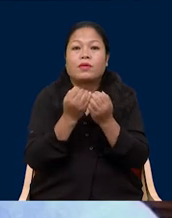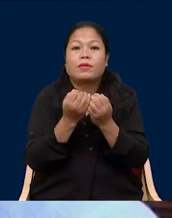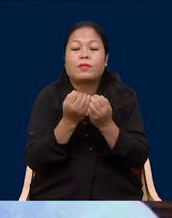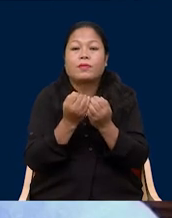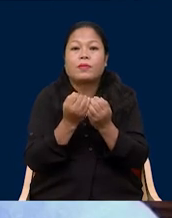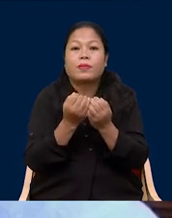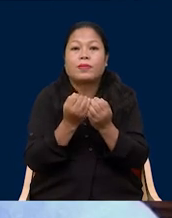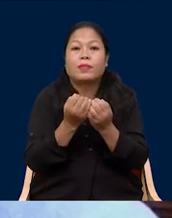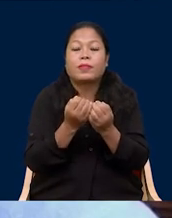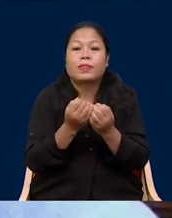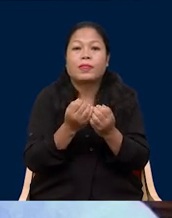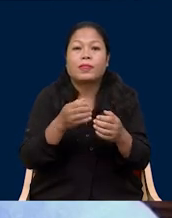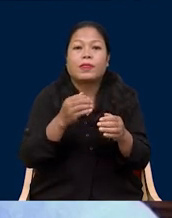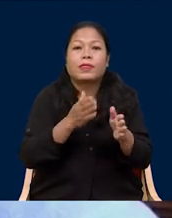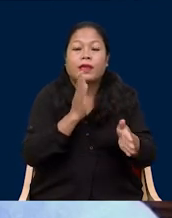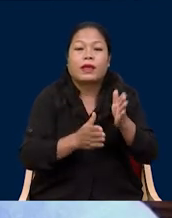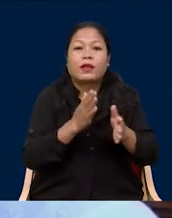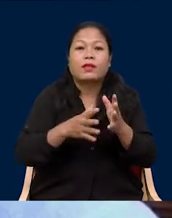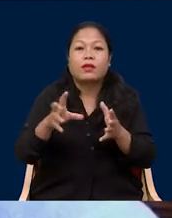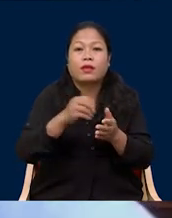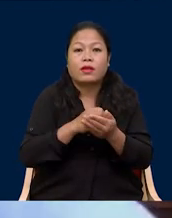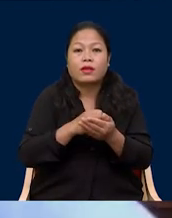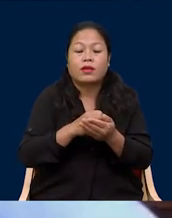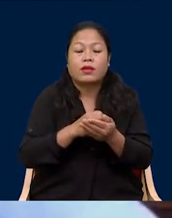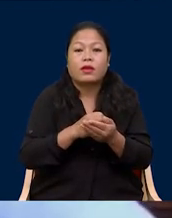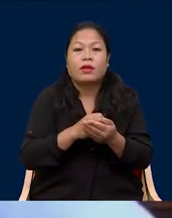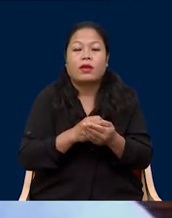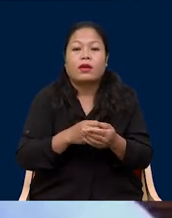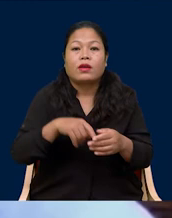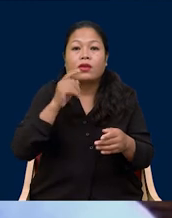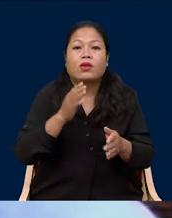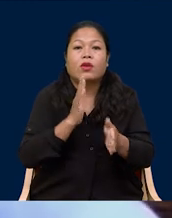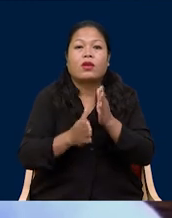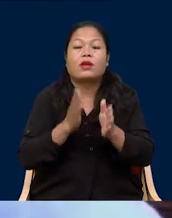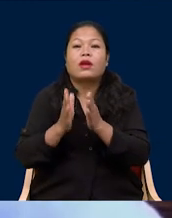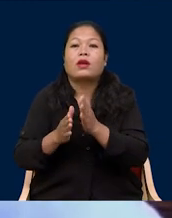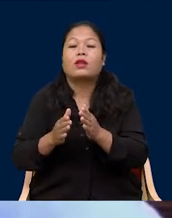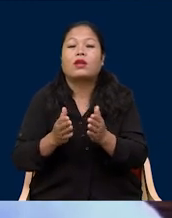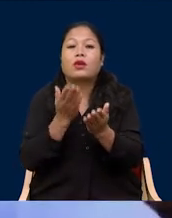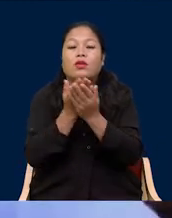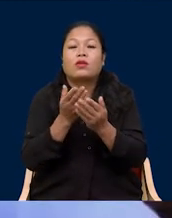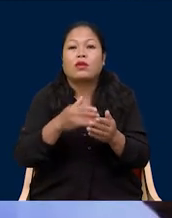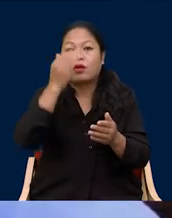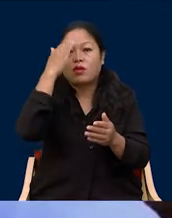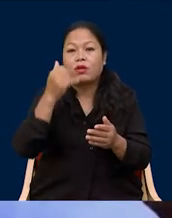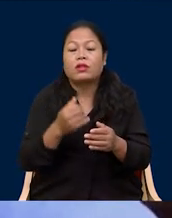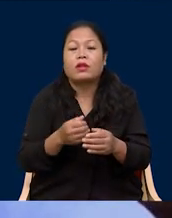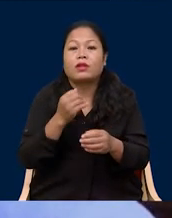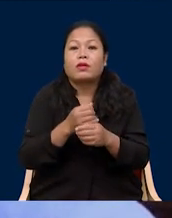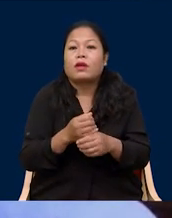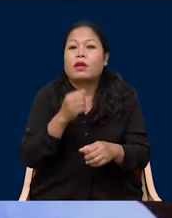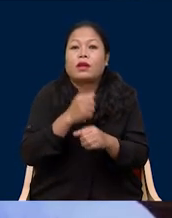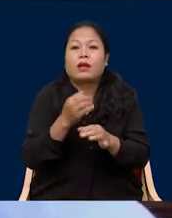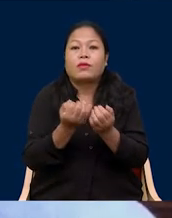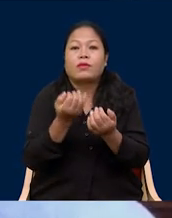कुरा गर्दाखेरि पनि वातावरण मन्त्रालय पनि कार्ययोजना निकालेको छ होइन, रणनीति तथा कार्ययोजना, तर यो कार्ययोजना कति हदसम्म चाहिँ यसको